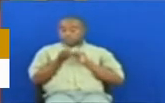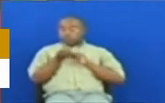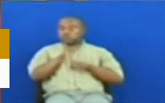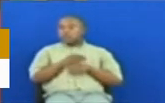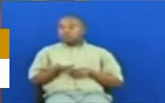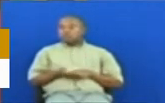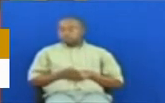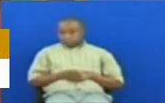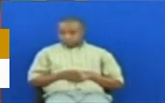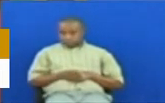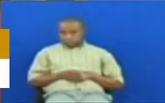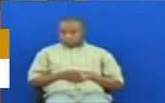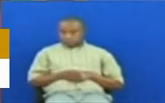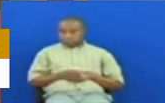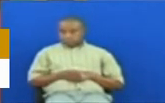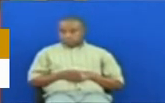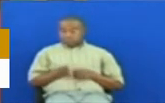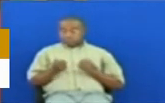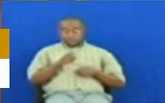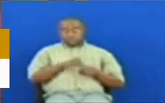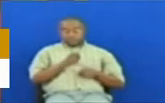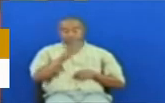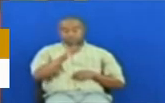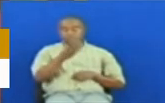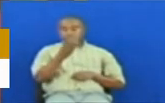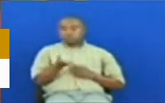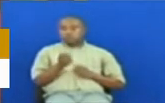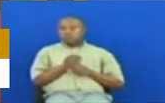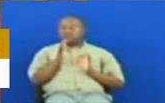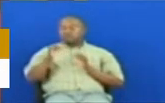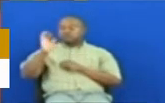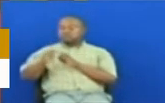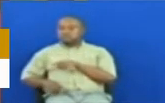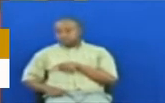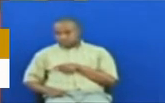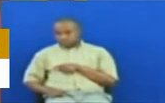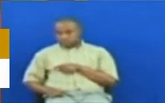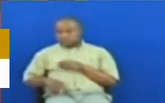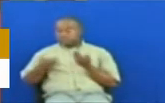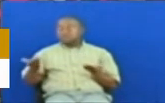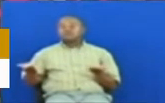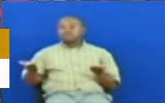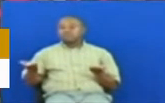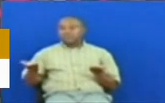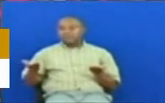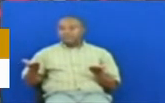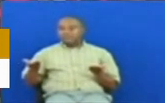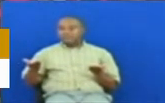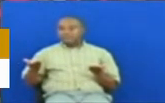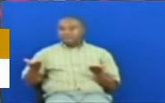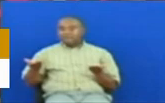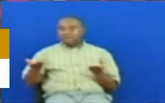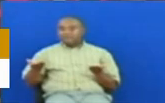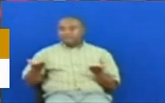pili nacho cha miaka mitatu, very important. Kipindi cha pili cha miaka mitatu amefanya vizuri zaidi. Kwa hiyo